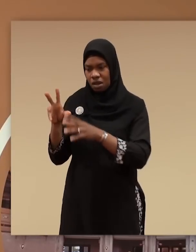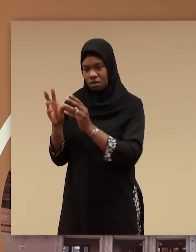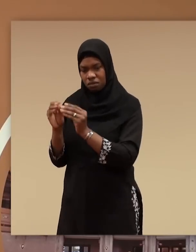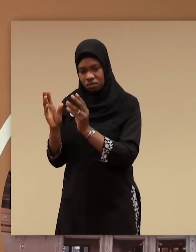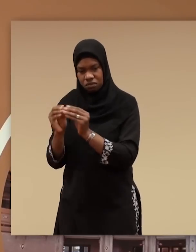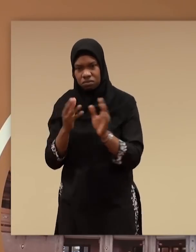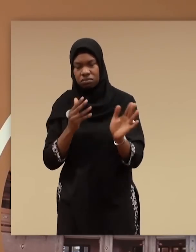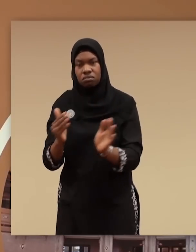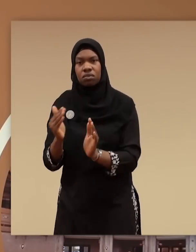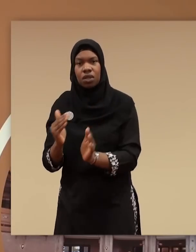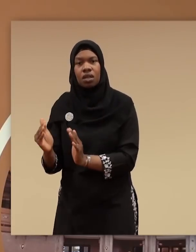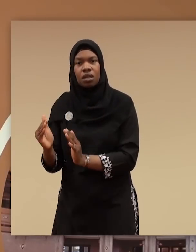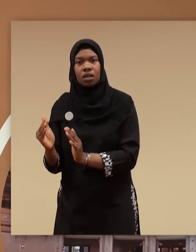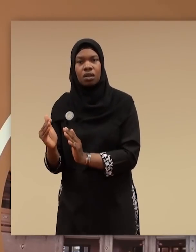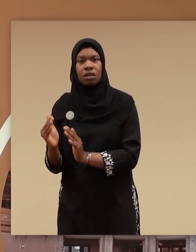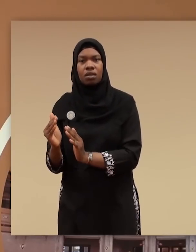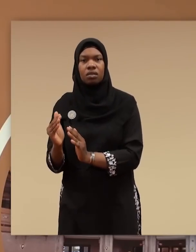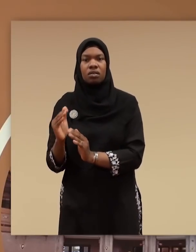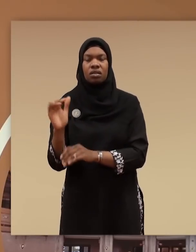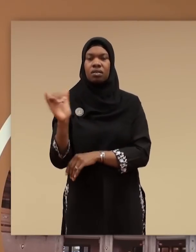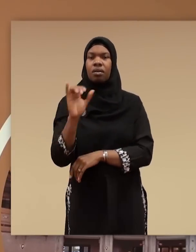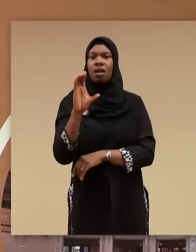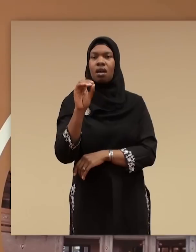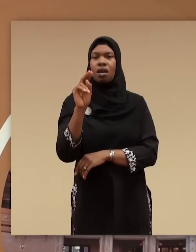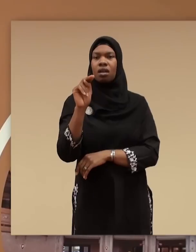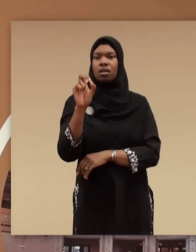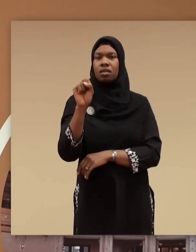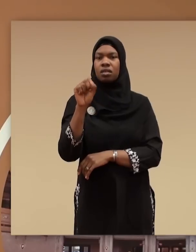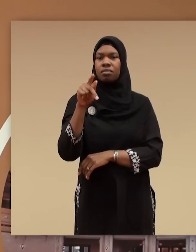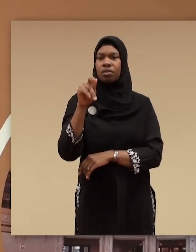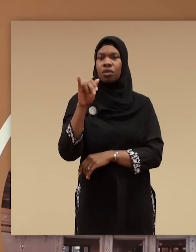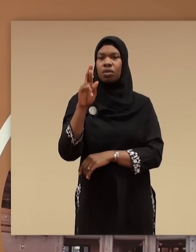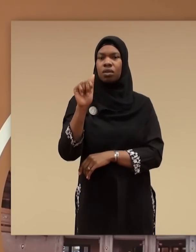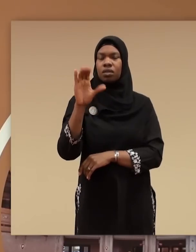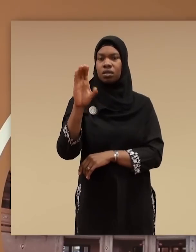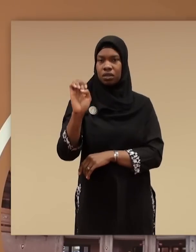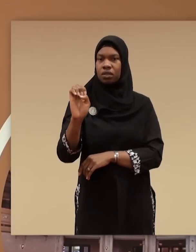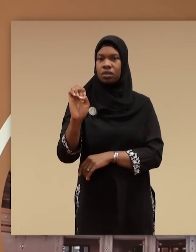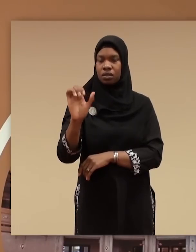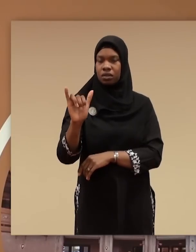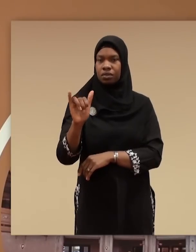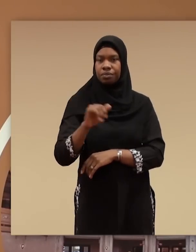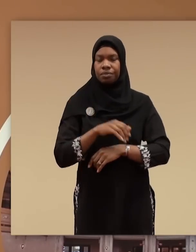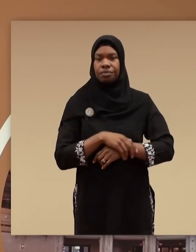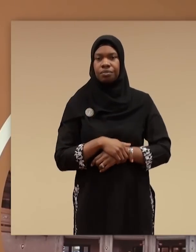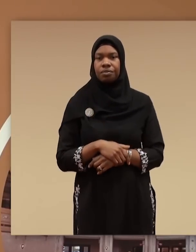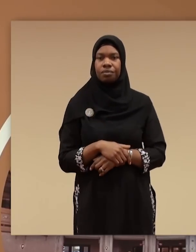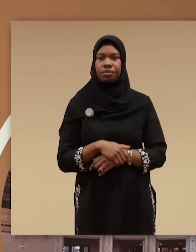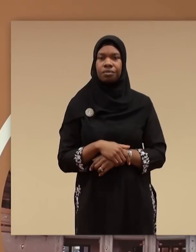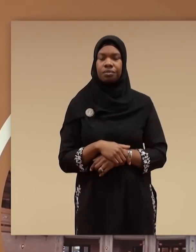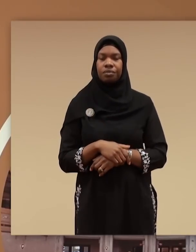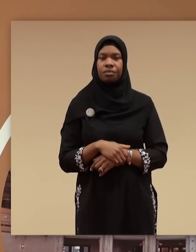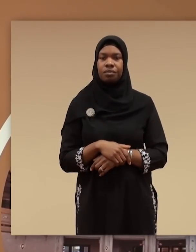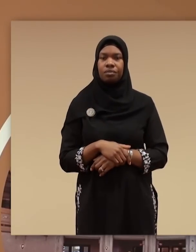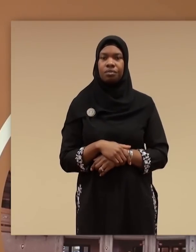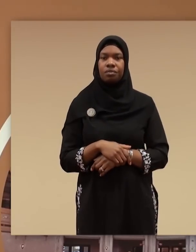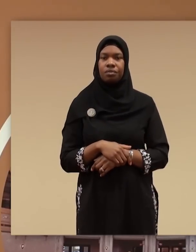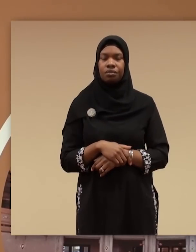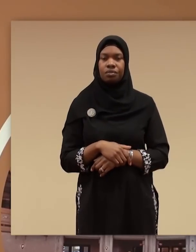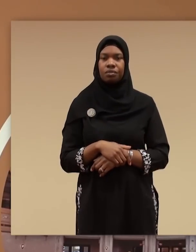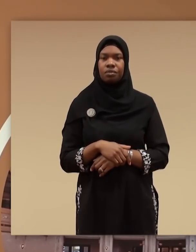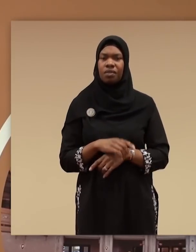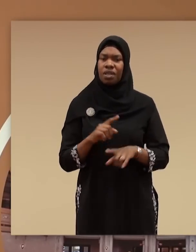أَمْرٌ قُضِيَ بِلَيْلِ. But it was a good thing, human thing, humane thing.